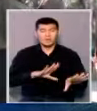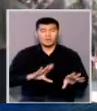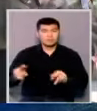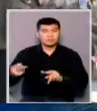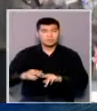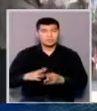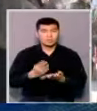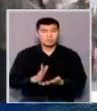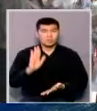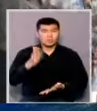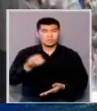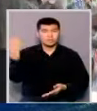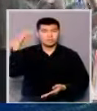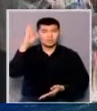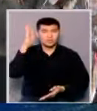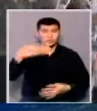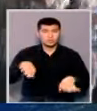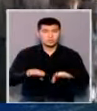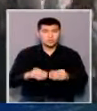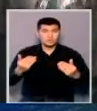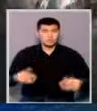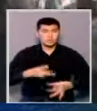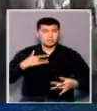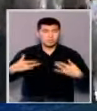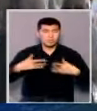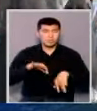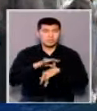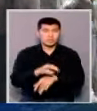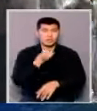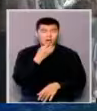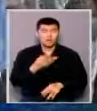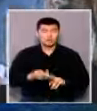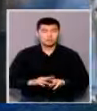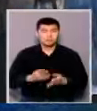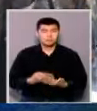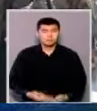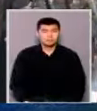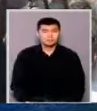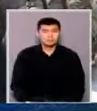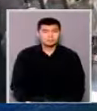спокойствие. Пусть будет светлое будущее. Сегодняшнее мероприятие проходит на хорошем уровне.